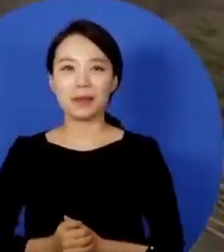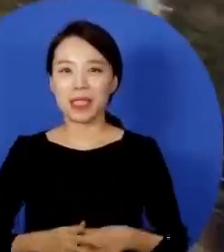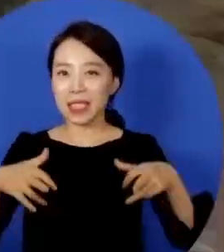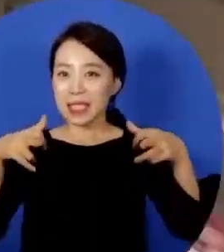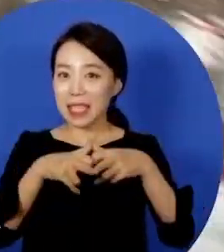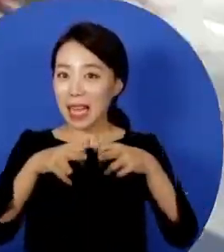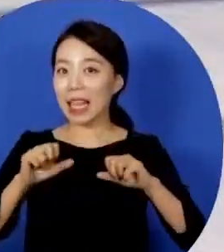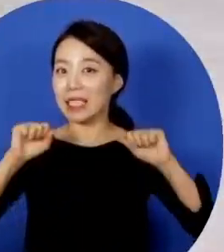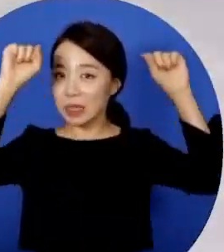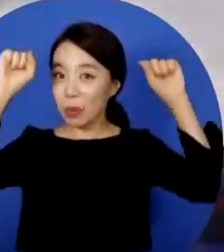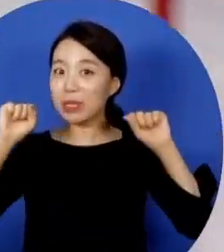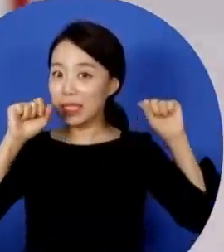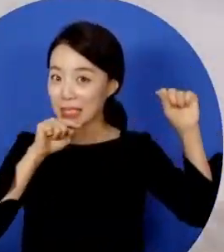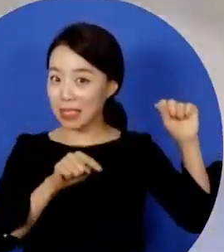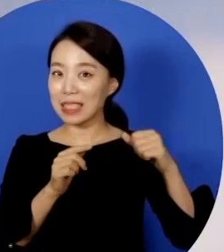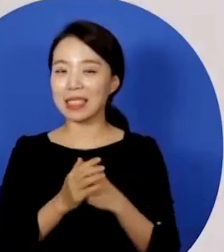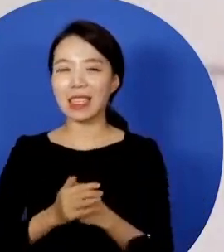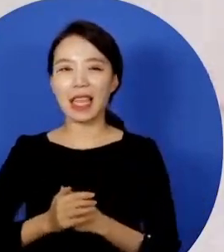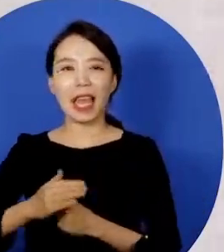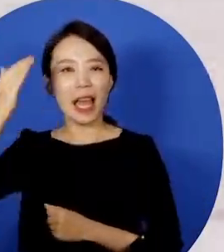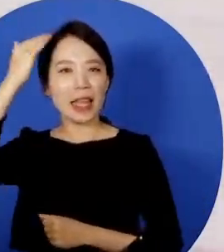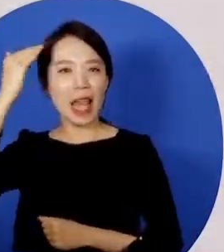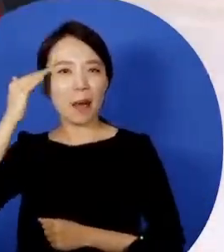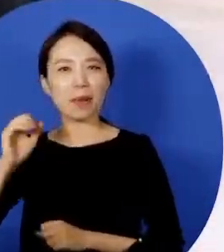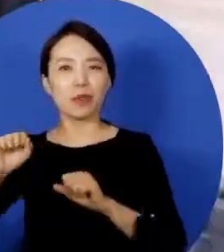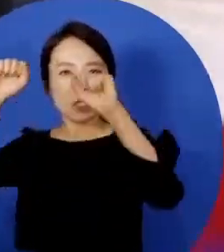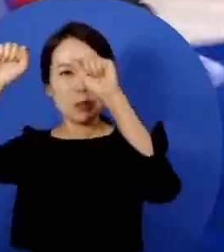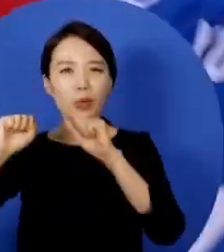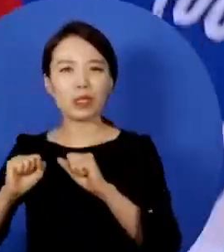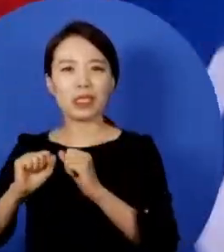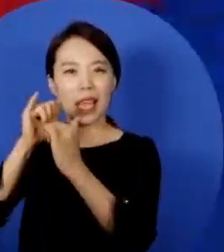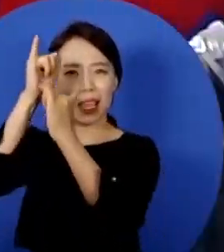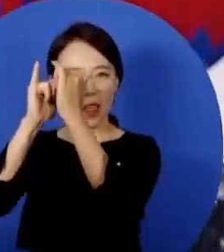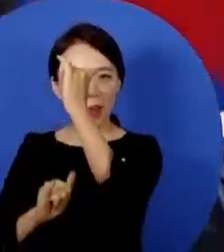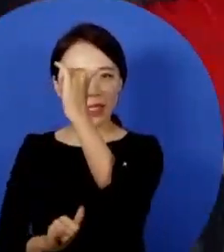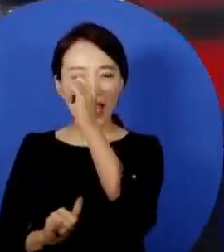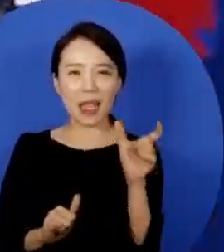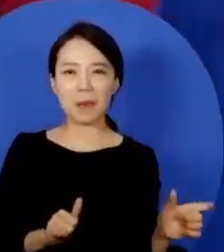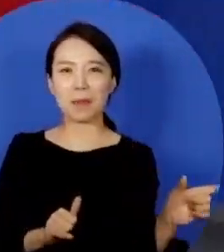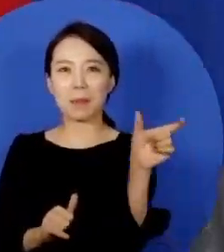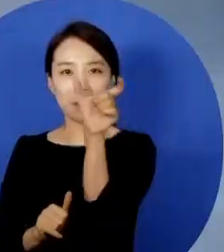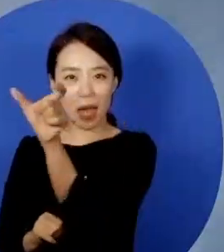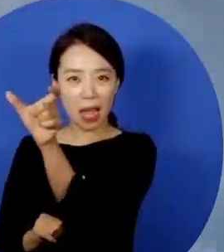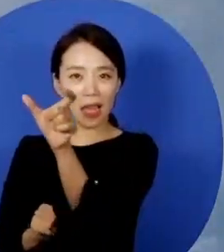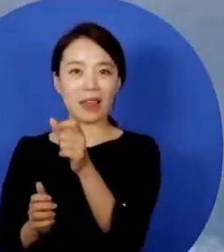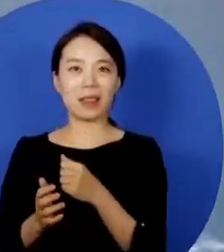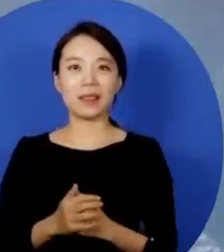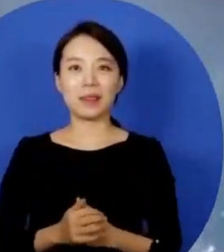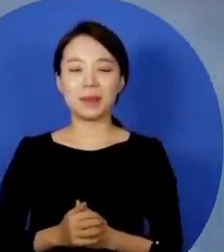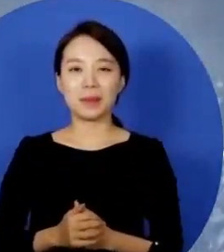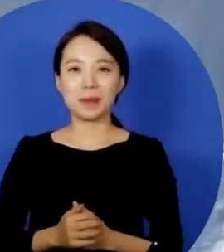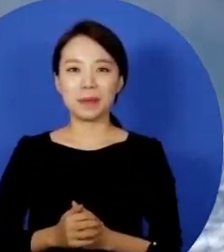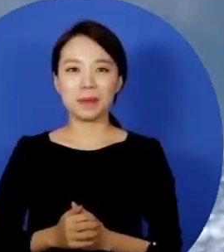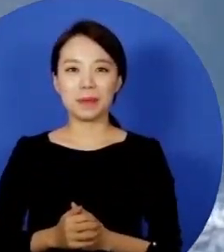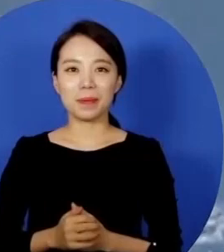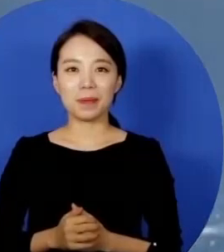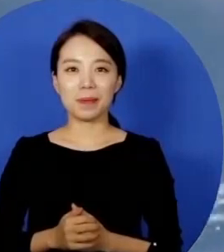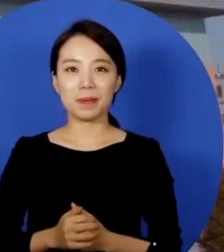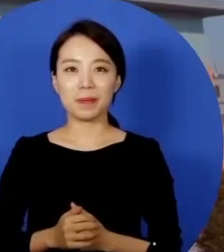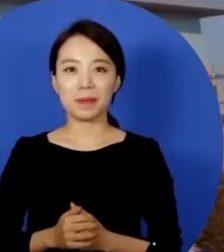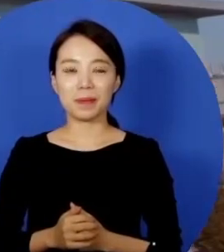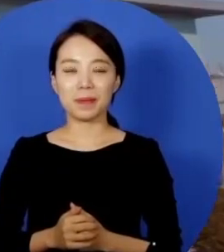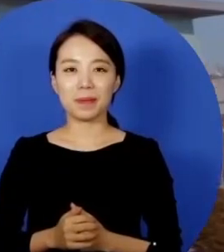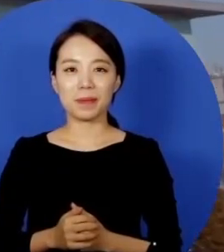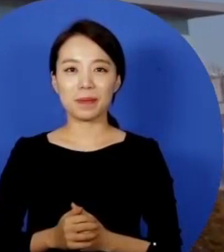장애인 스포츠는 이제 대한민국 스포츠의 역사를 장식하는 한 페이지로 기록되고 있습니다.